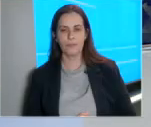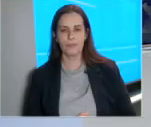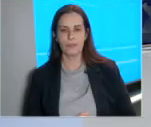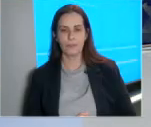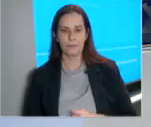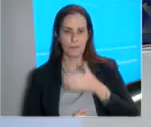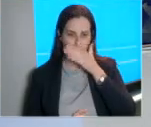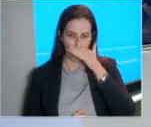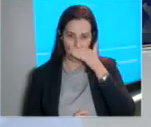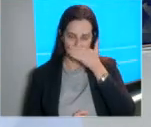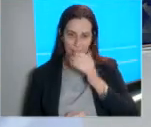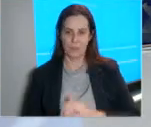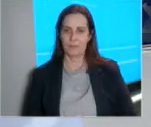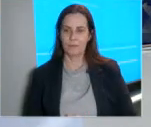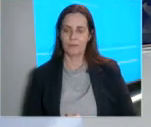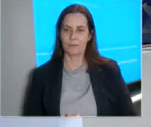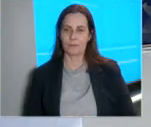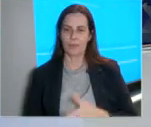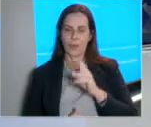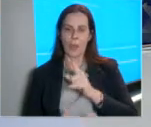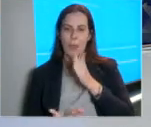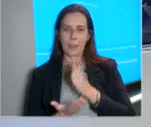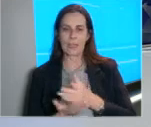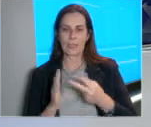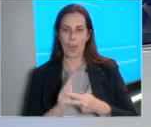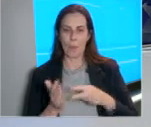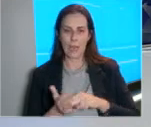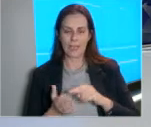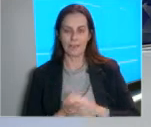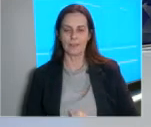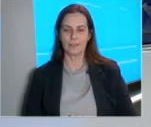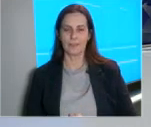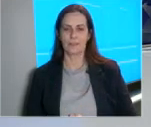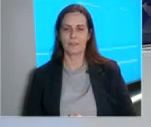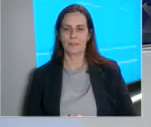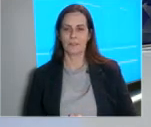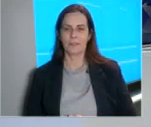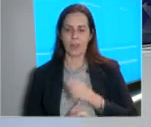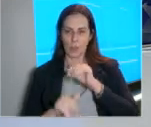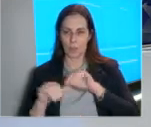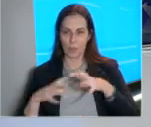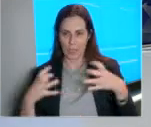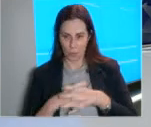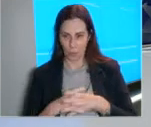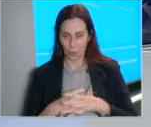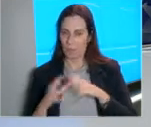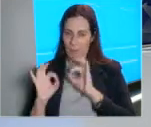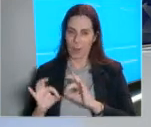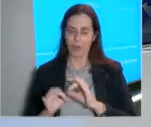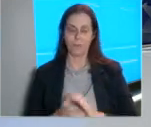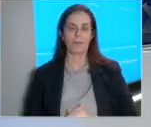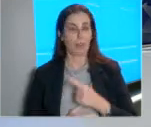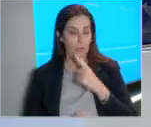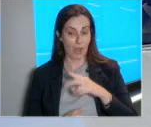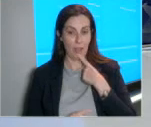הזה אתה תהיה ככה יותר מרכז המפה הפוליטית ואיש שתומך בממשלת אחדות, נגיד, זה נכון? לגמרי. ככה